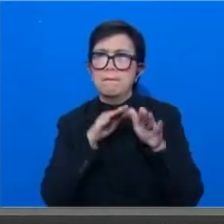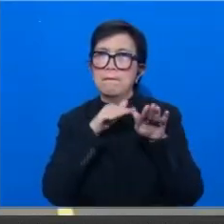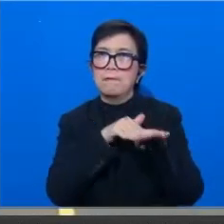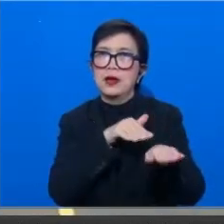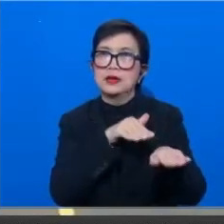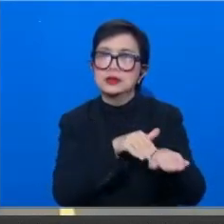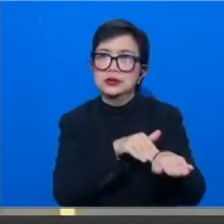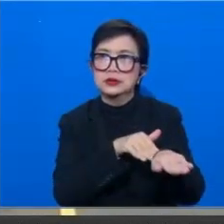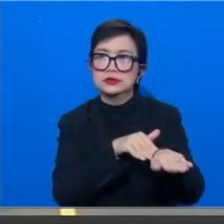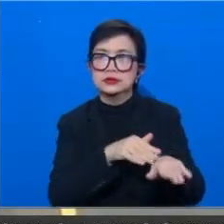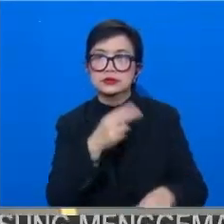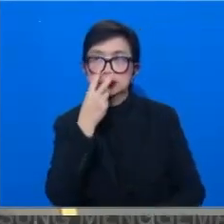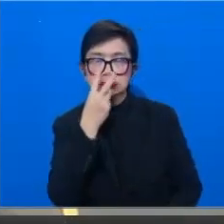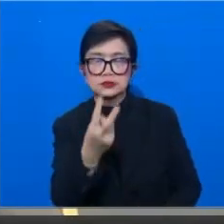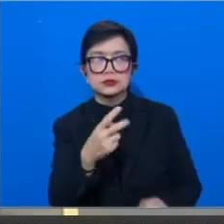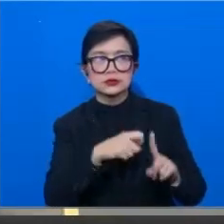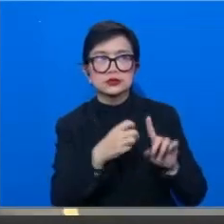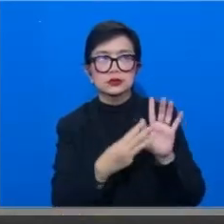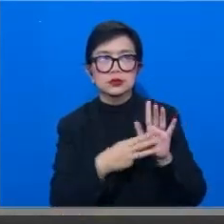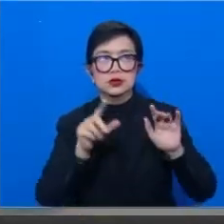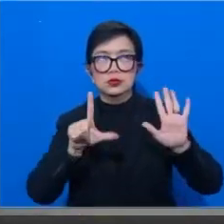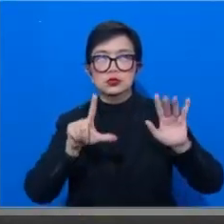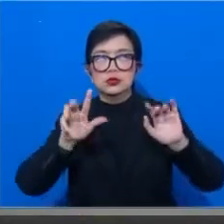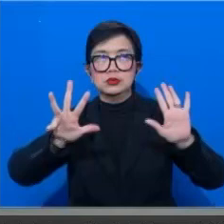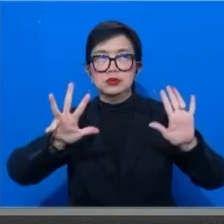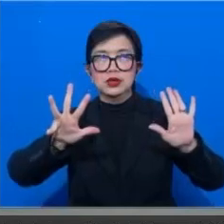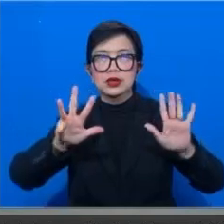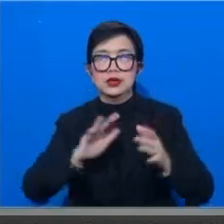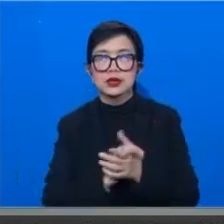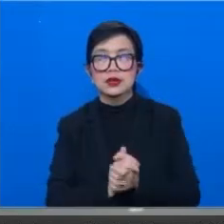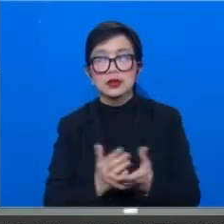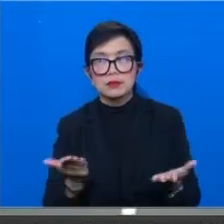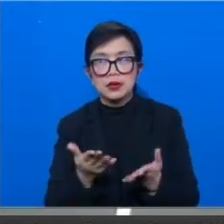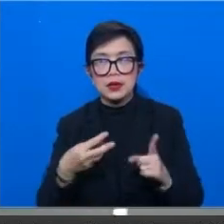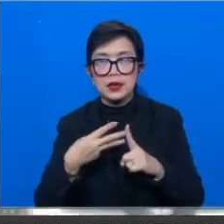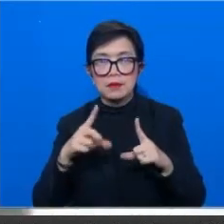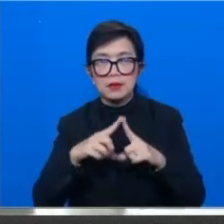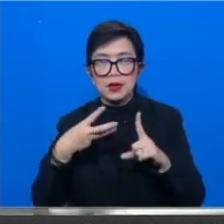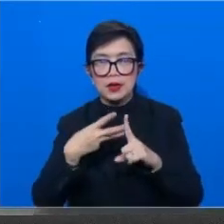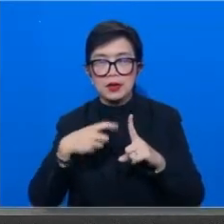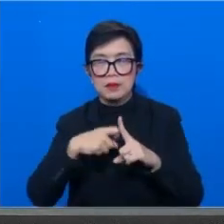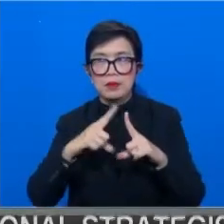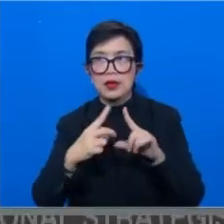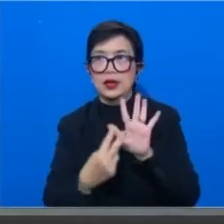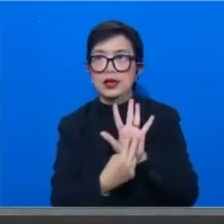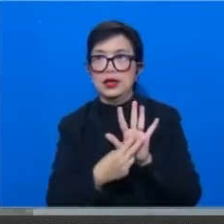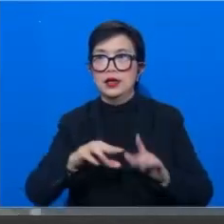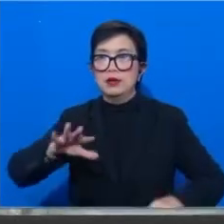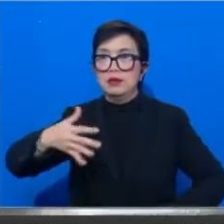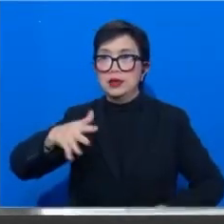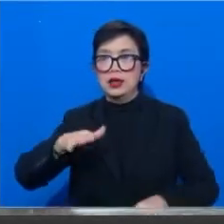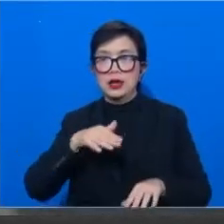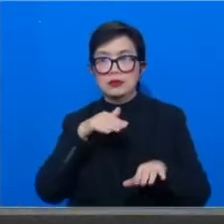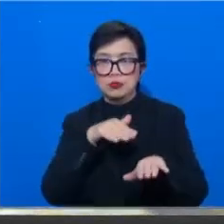kendaraan pribadi terpantau di kilometer 79, wilayah Babakan Cikao, Purwakarta. Diperkirakan arus wisata